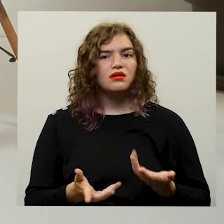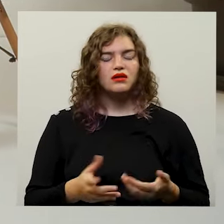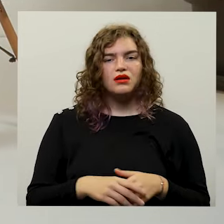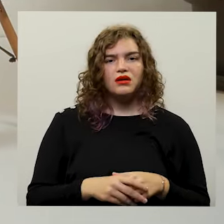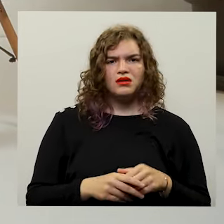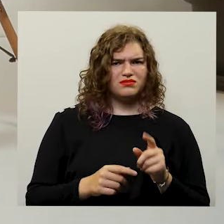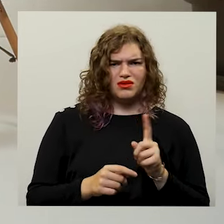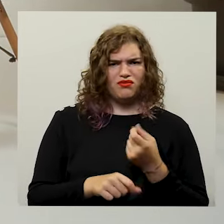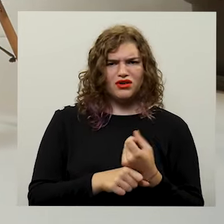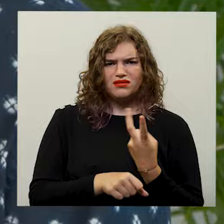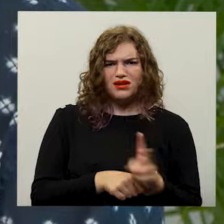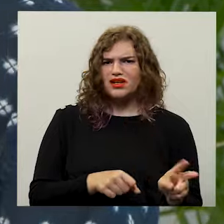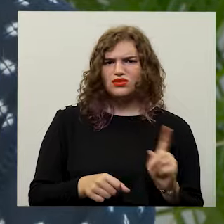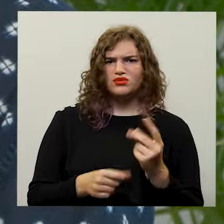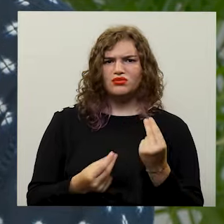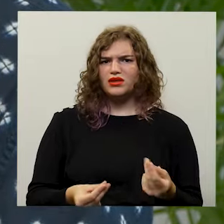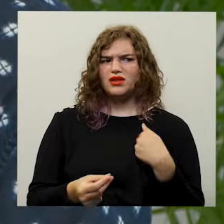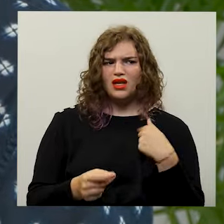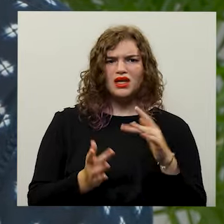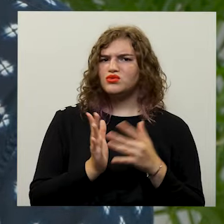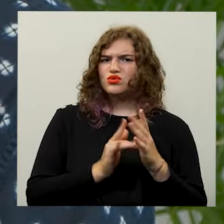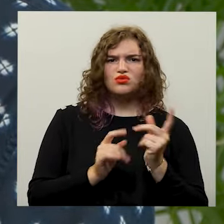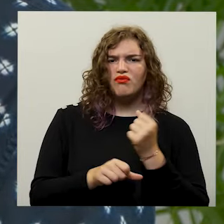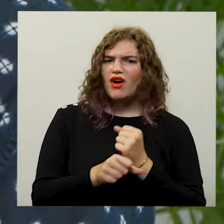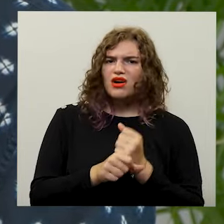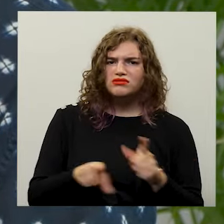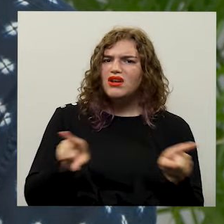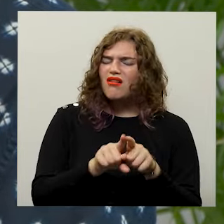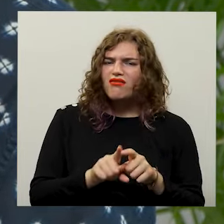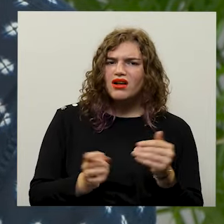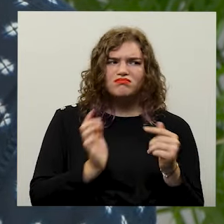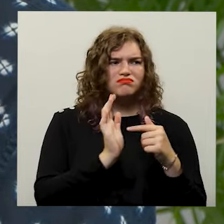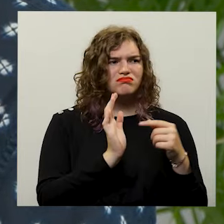asta e greșit. Asta nu face nici Iisus cu noi, că El e